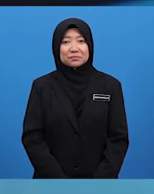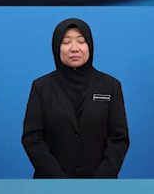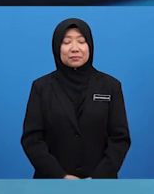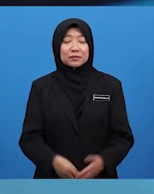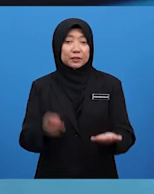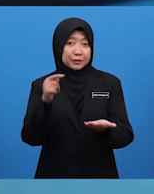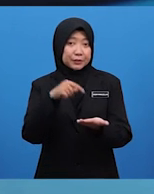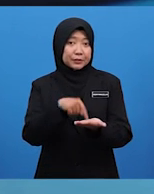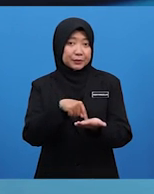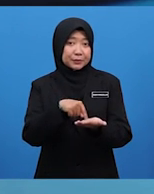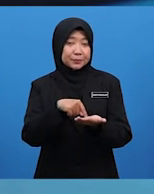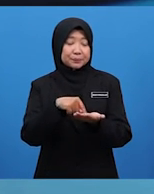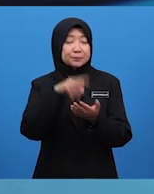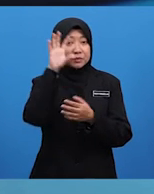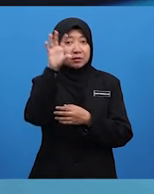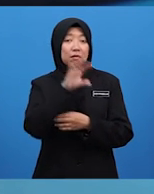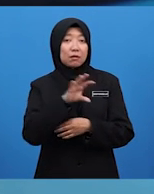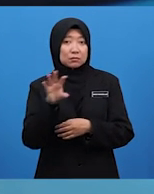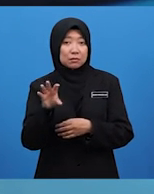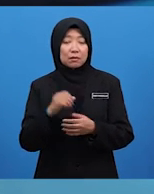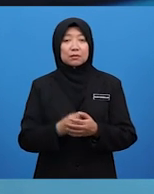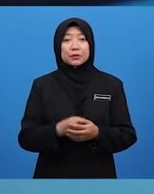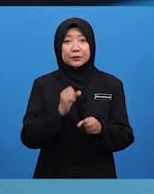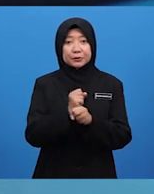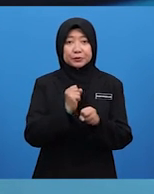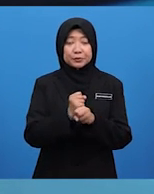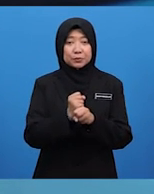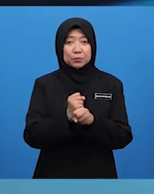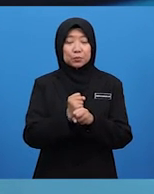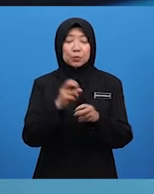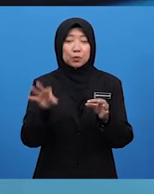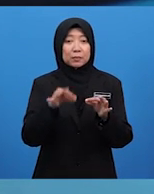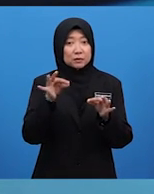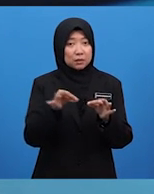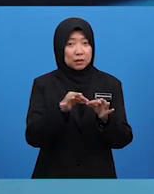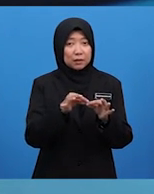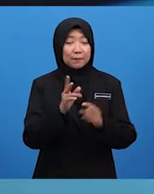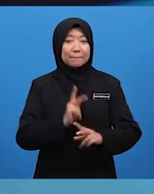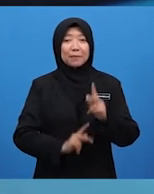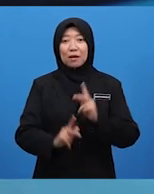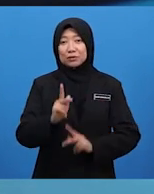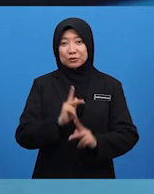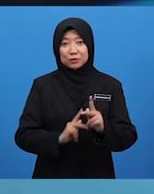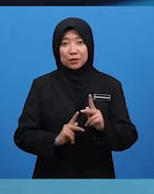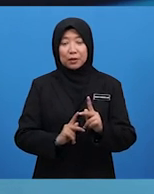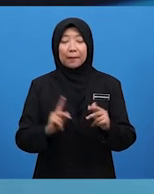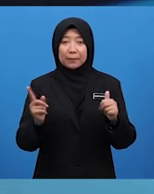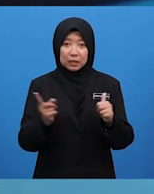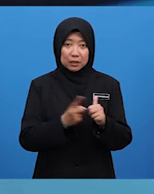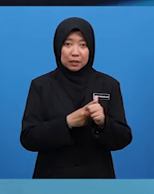Ini merupakan carta alih proses kerja menjahit baju kurung.